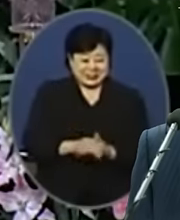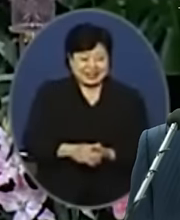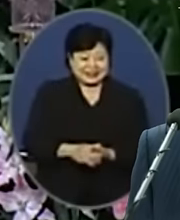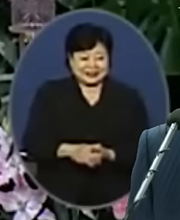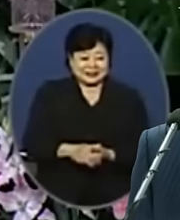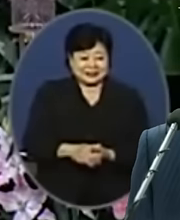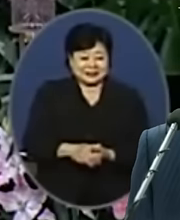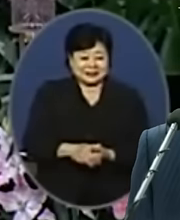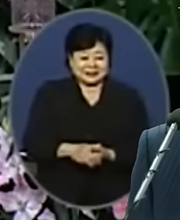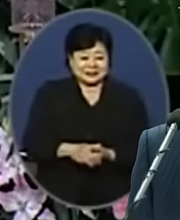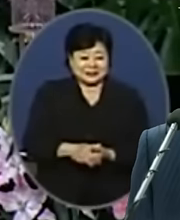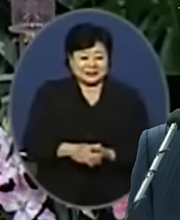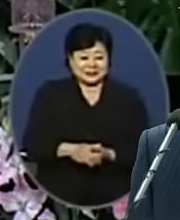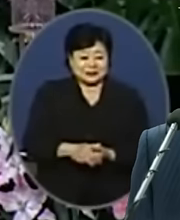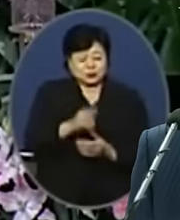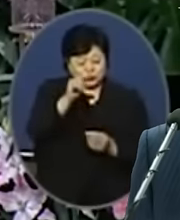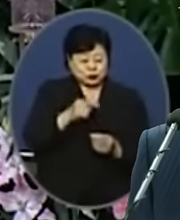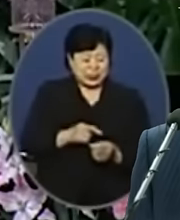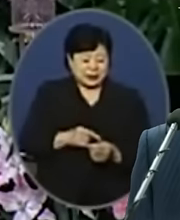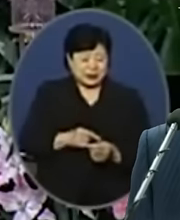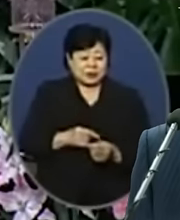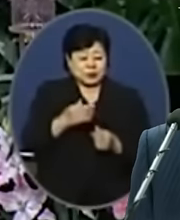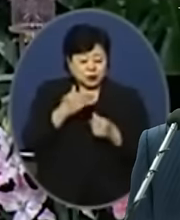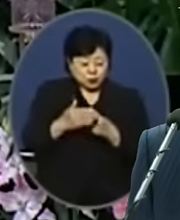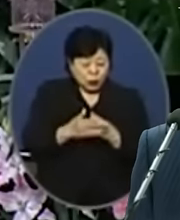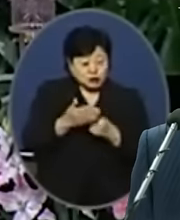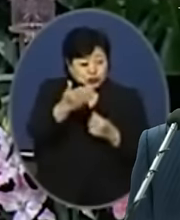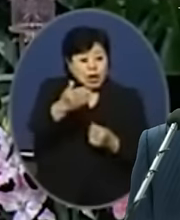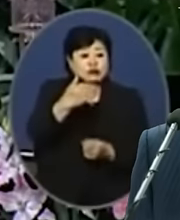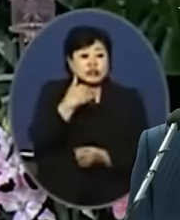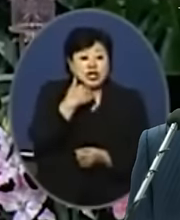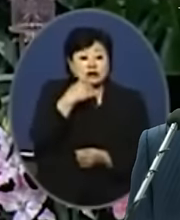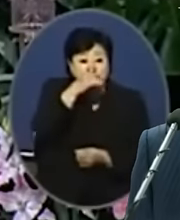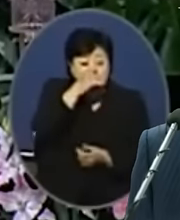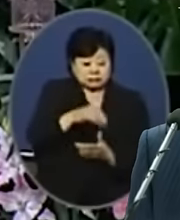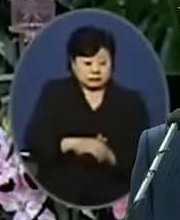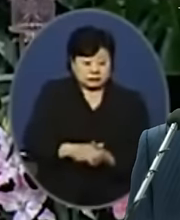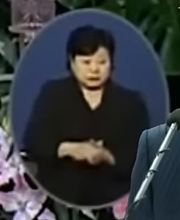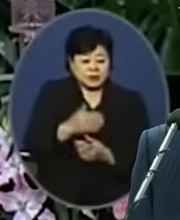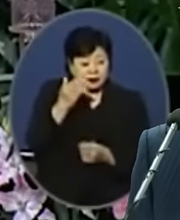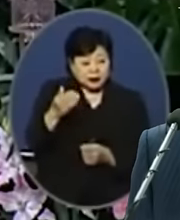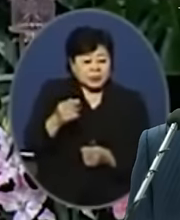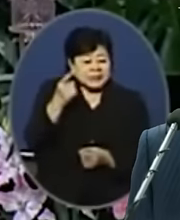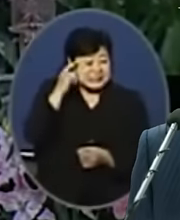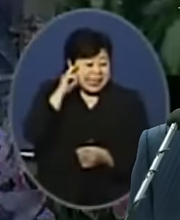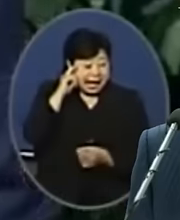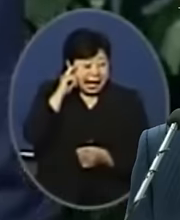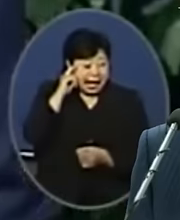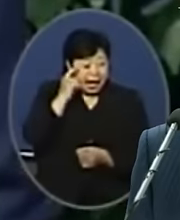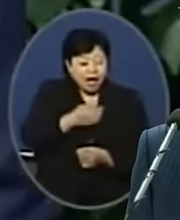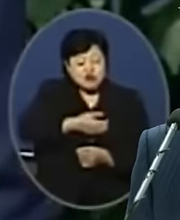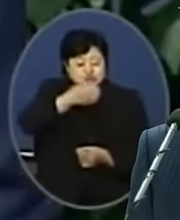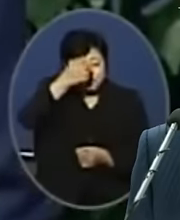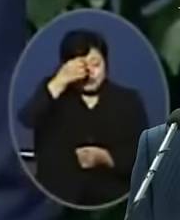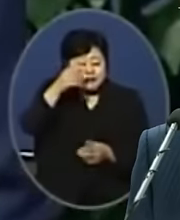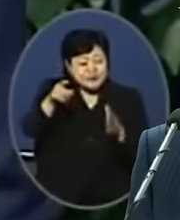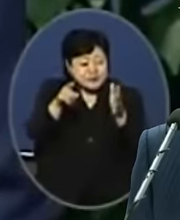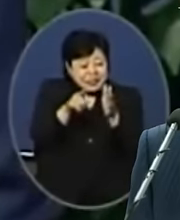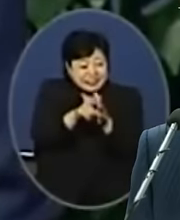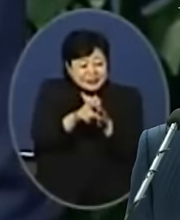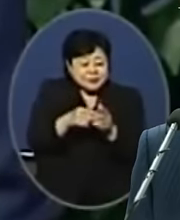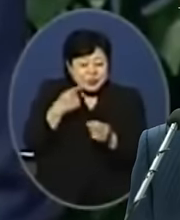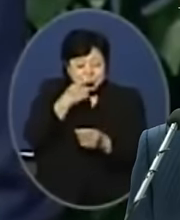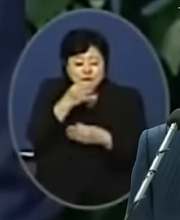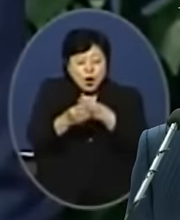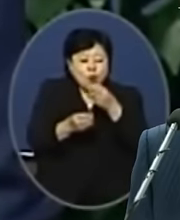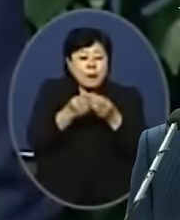것입니다. 온 우주가 여러분을 도우려고 기다리고 있는 것입니다. 여러분이 생각과 꿈과 믿음과